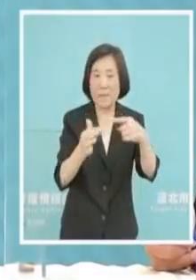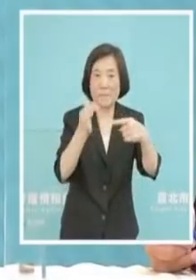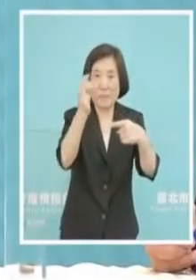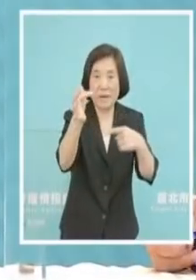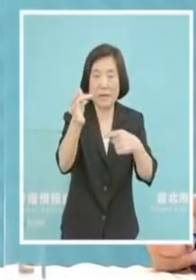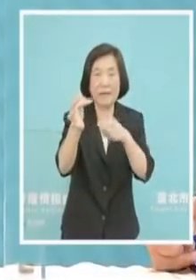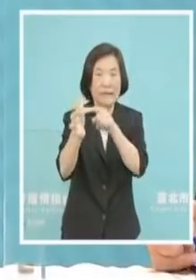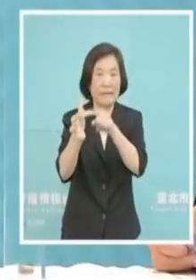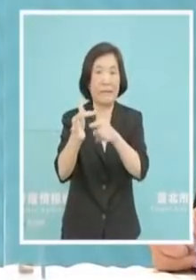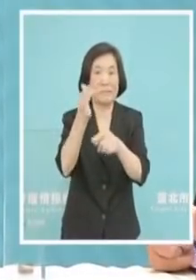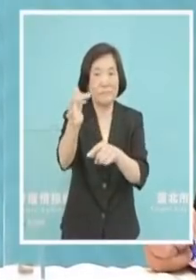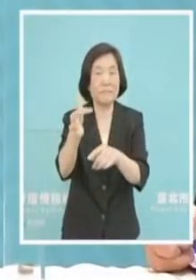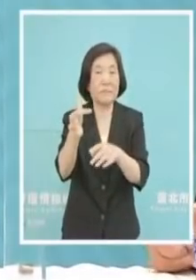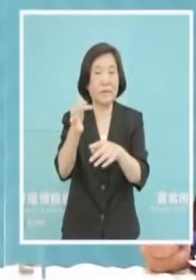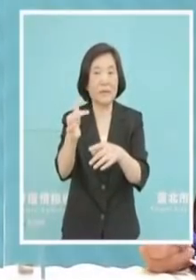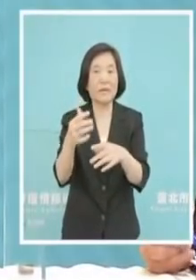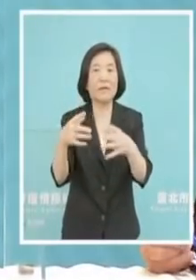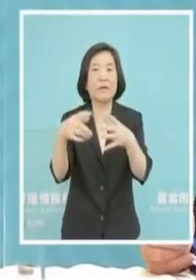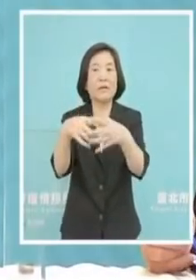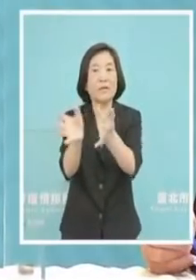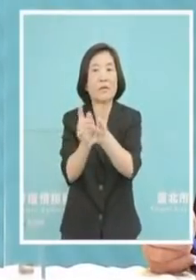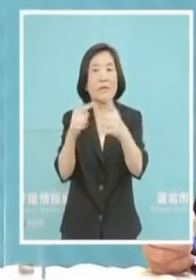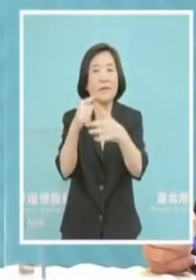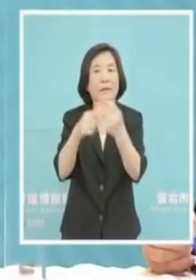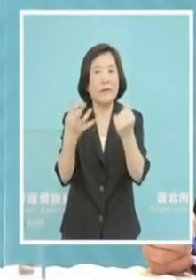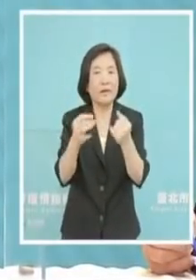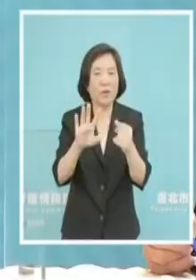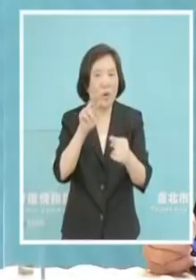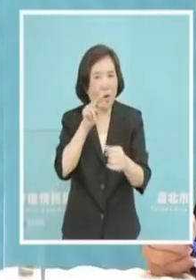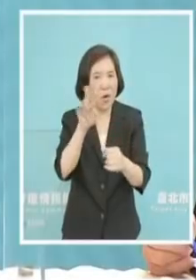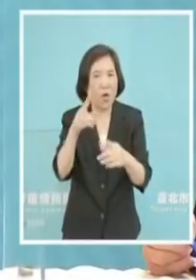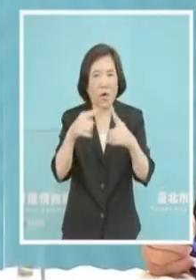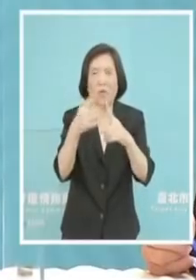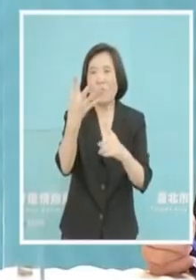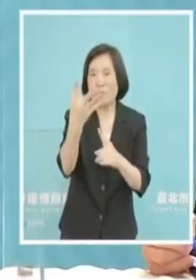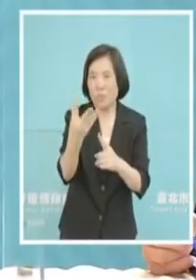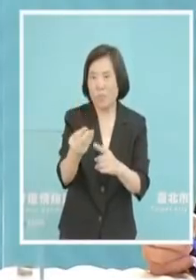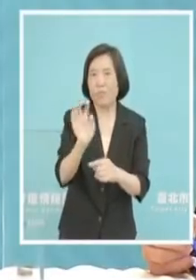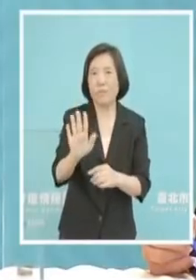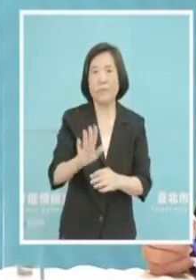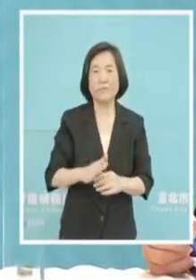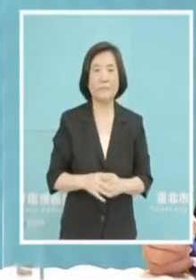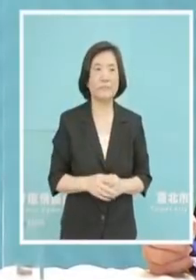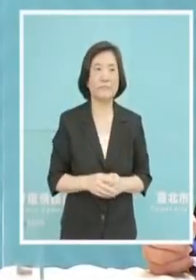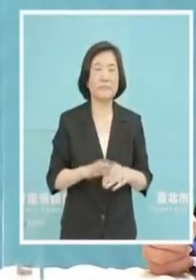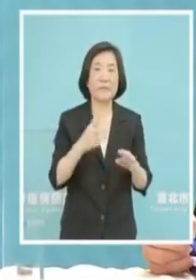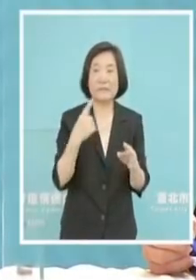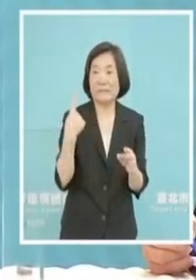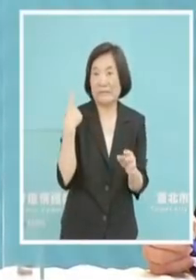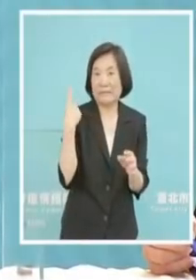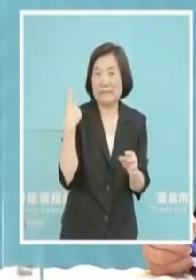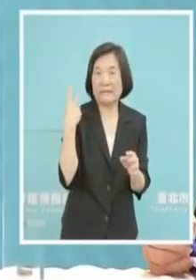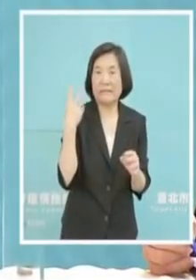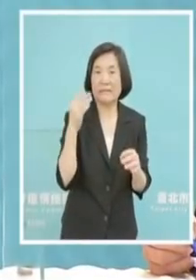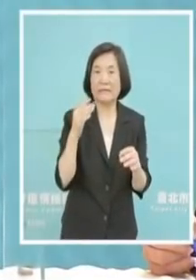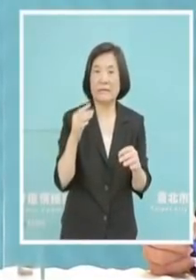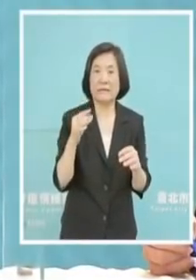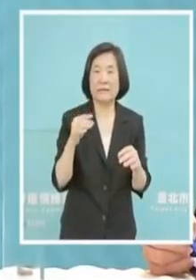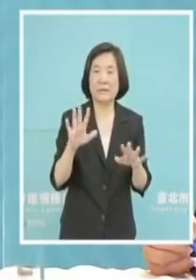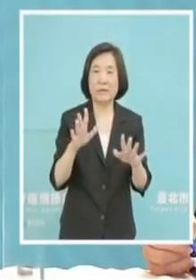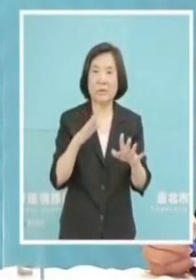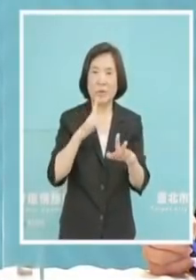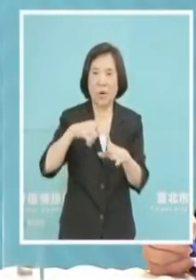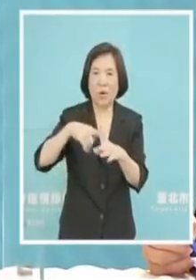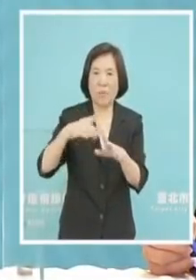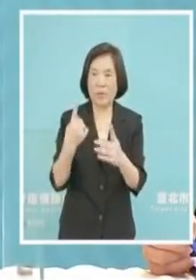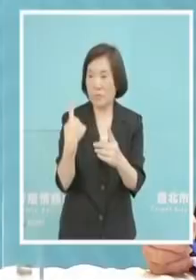我的72小时里我就要达标，这个标准的生意人讲究的是速度，这是非常非常重要的。你就要这样去逼他，